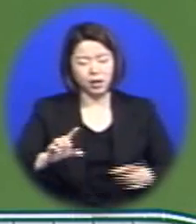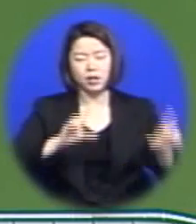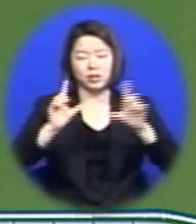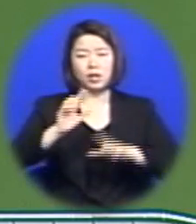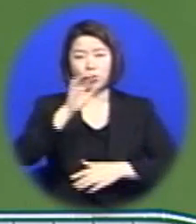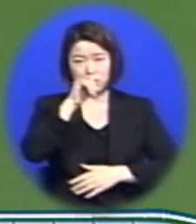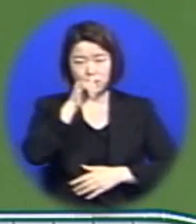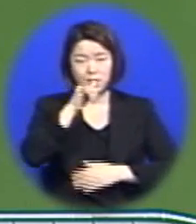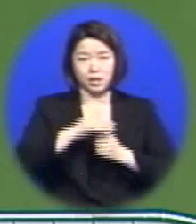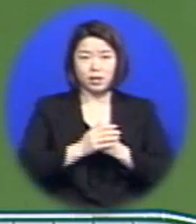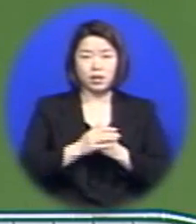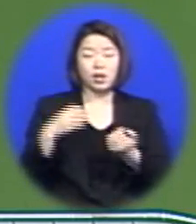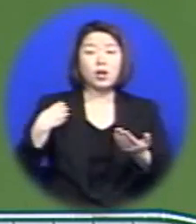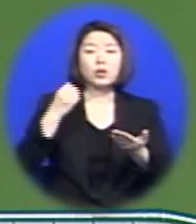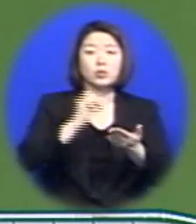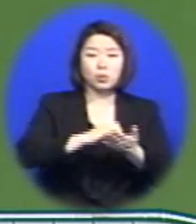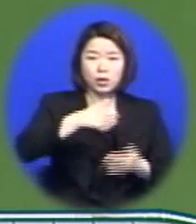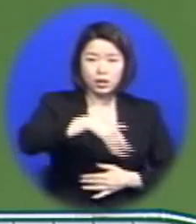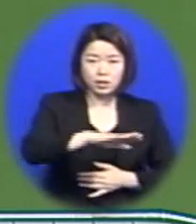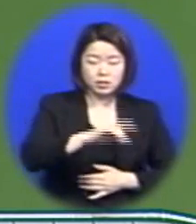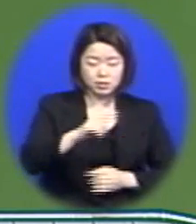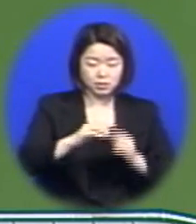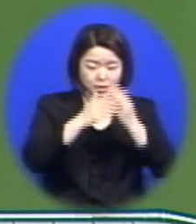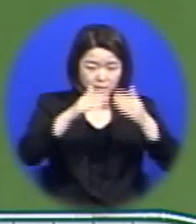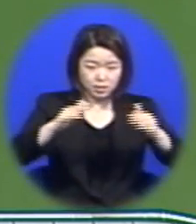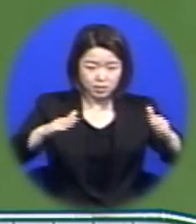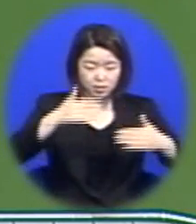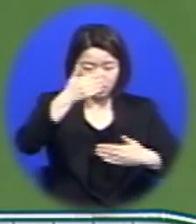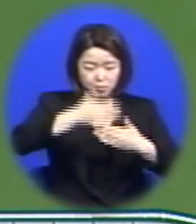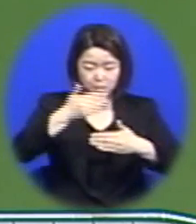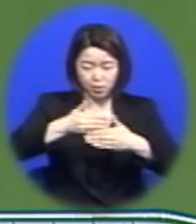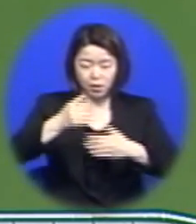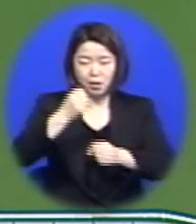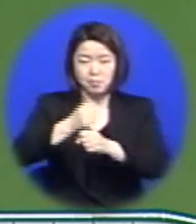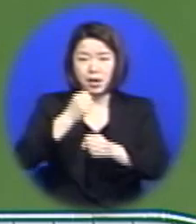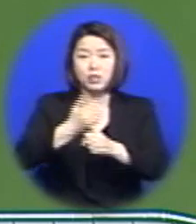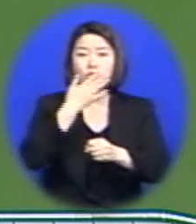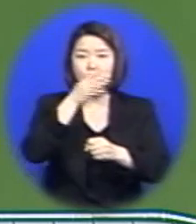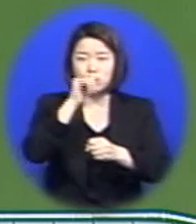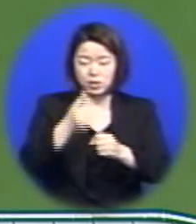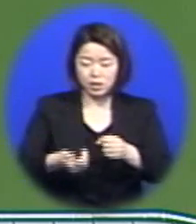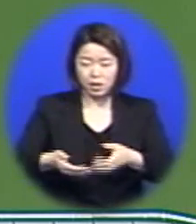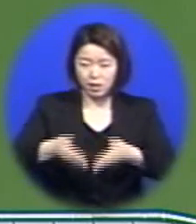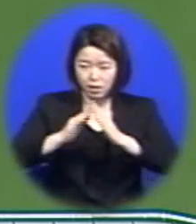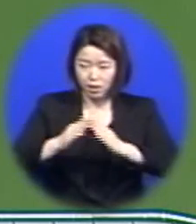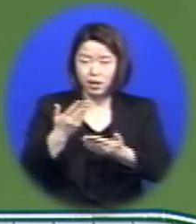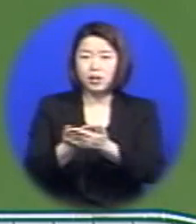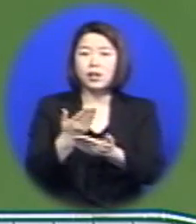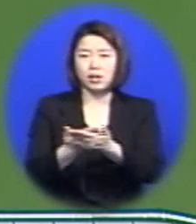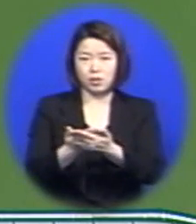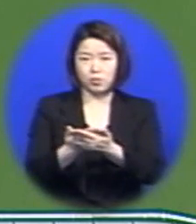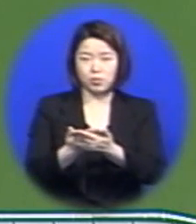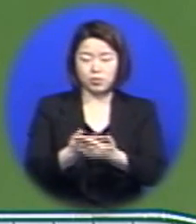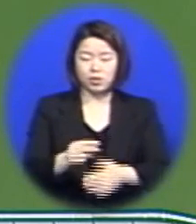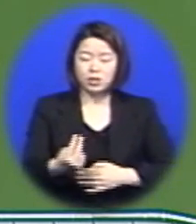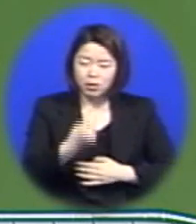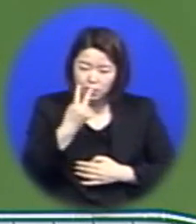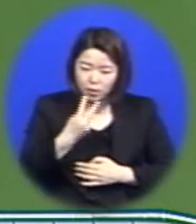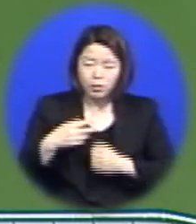있습니다 돌아가서 그 성벽을 지을 수 있게 해주십시오 이건 목숨을 걸고 해야 되는